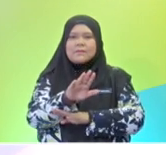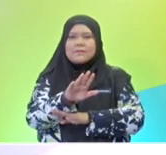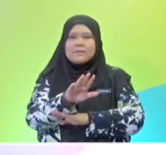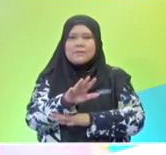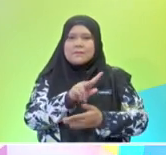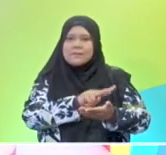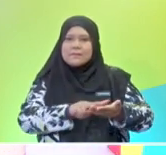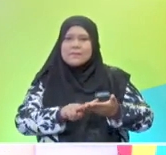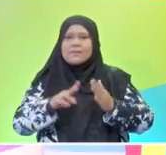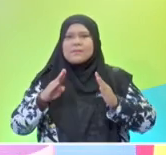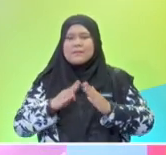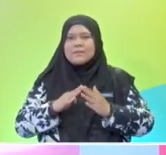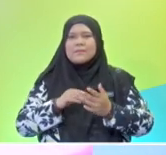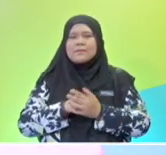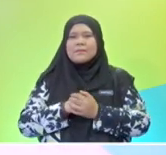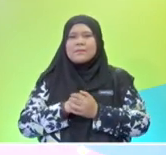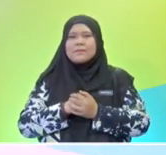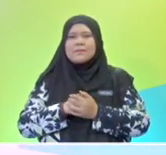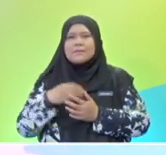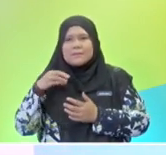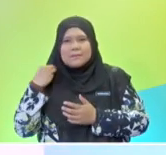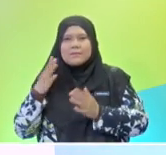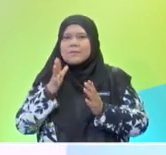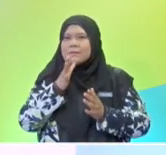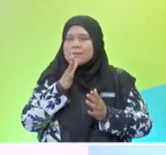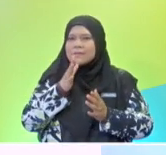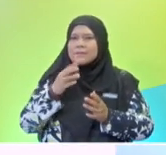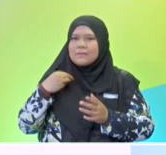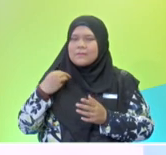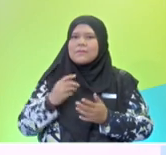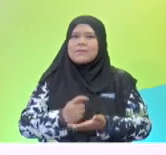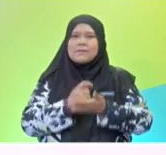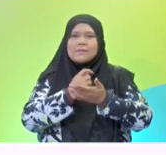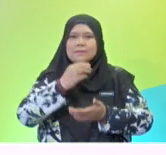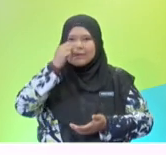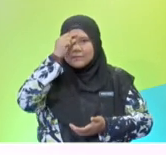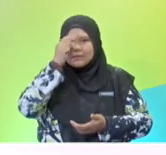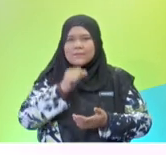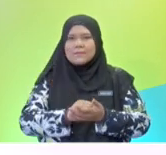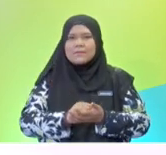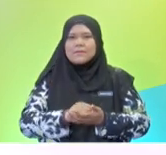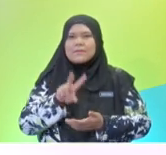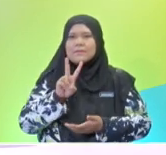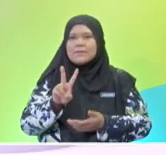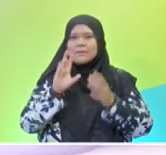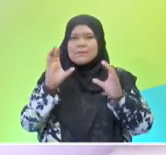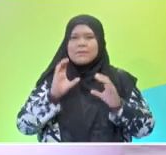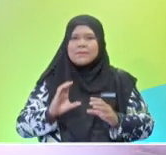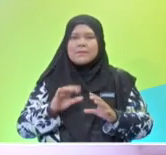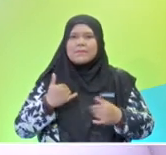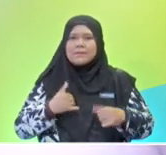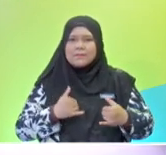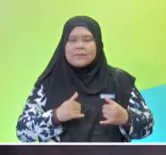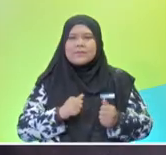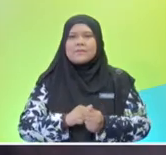kemas rumah. Oh, sebelum kemas bapak rumah. Saya balik. Maka saya bantu abang. Bantu abang. Baiklah, dua cara iaitu bermain